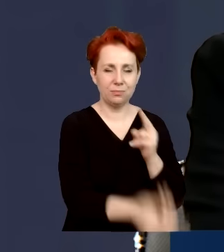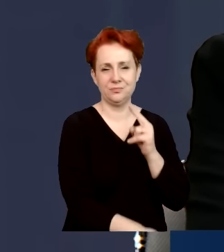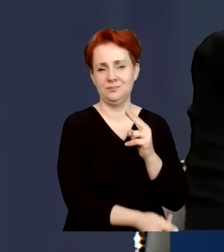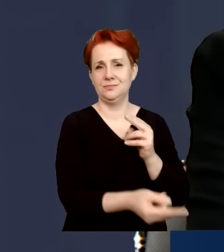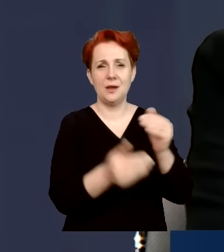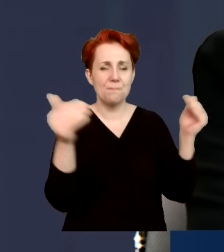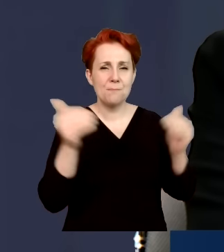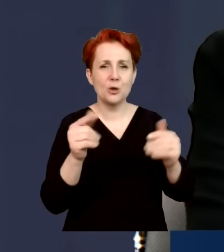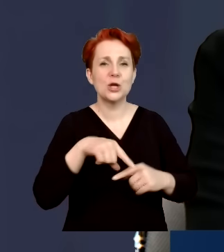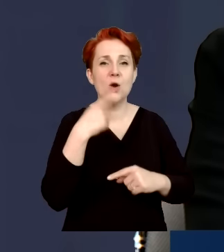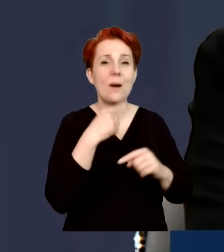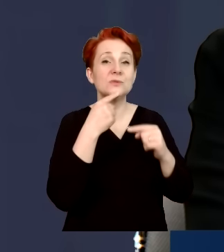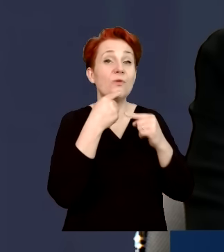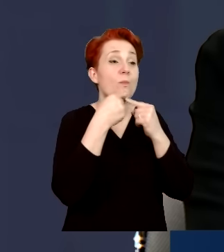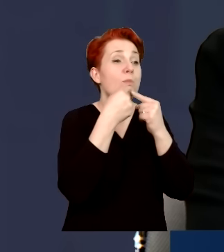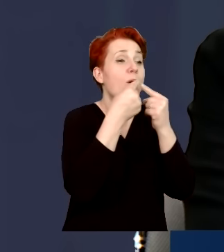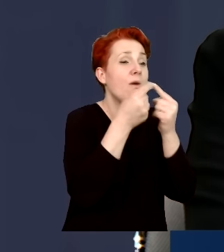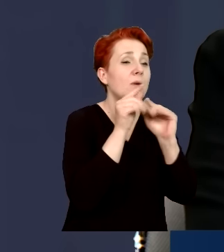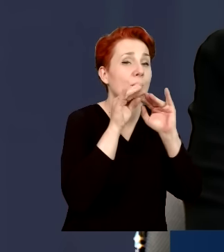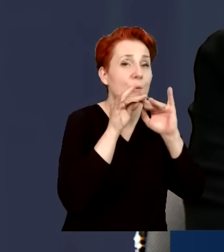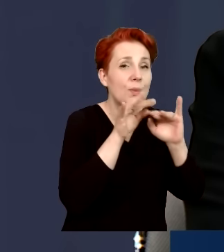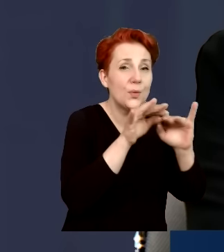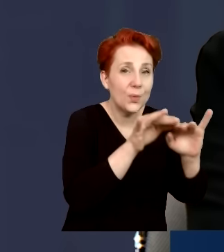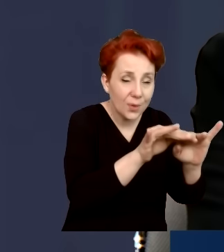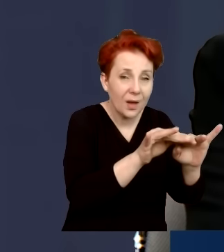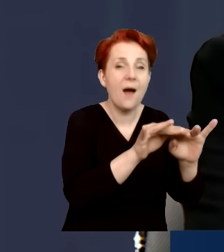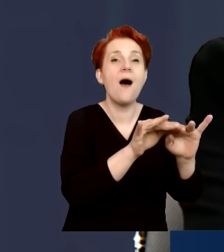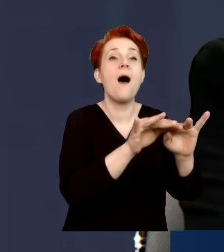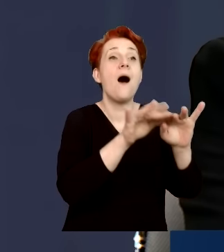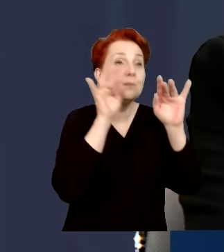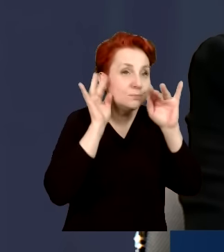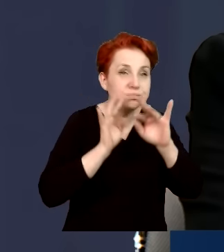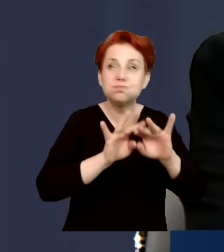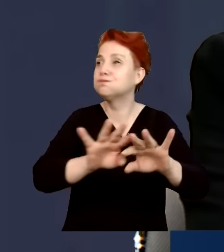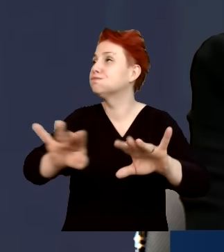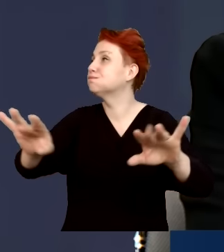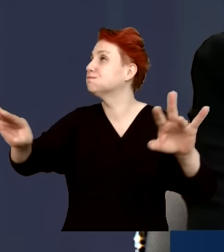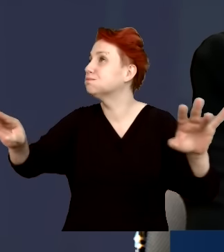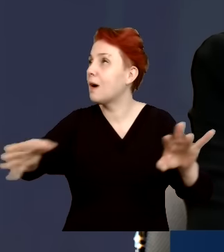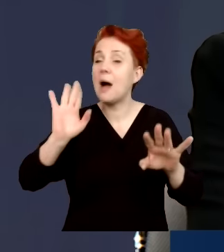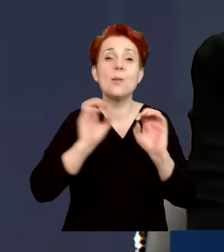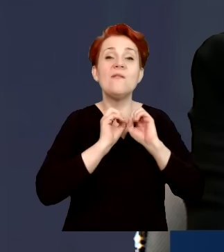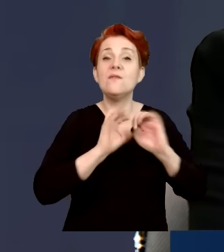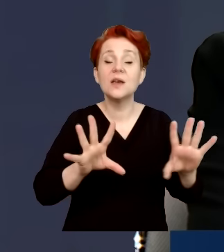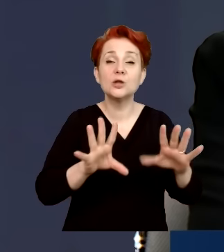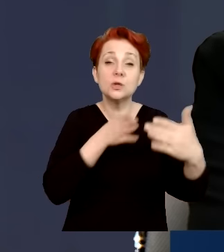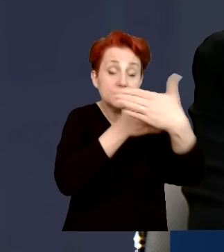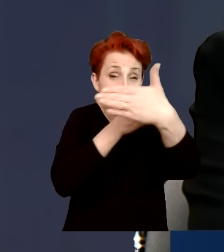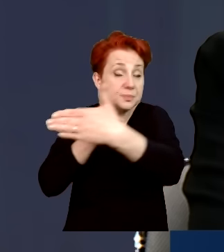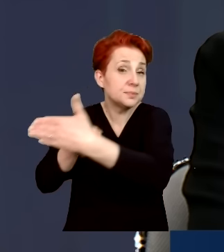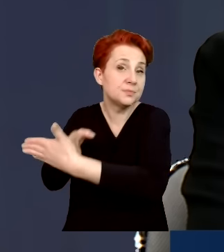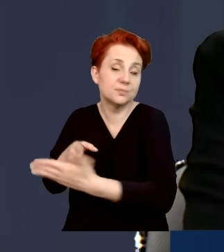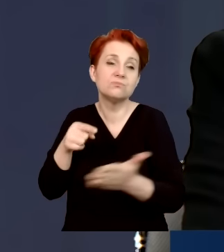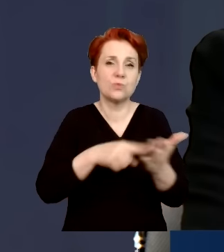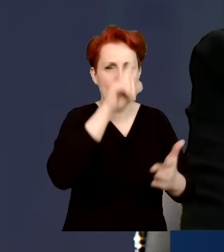wypuścić kłamstwa i to dotrze, a potem ewentualne wyjaśnienia już nie. Tak się niszczy ludzi.